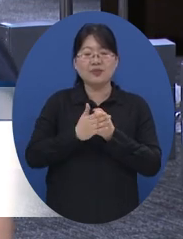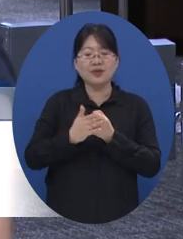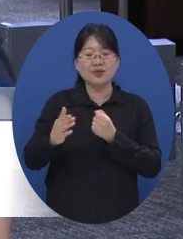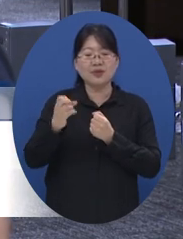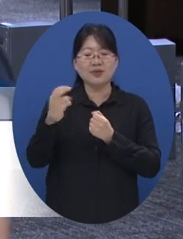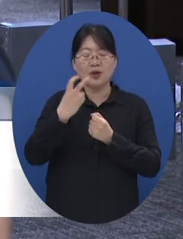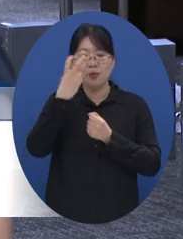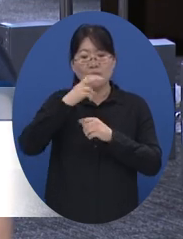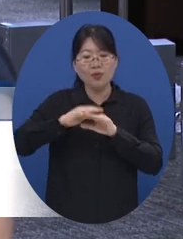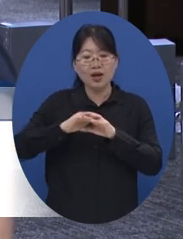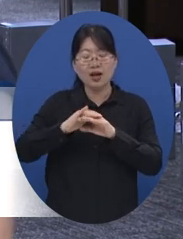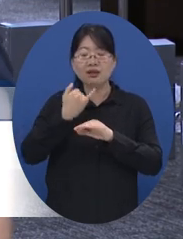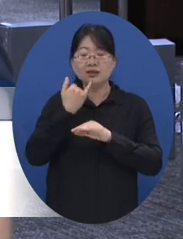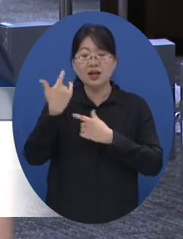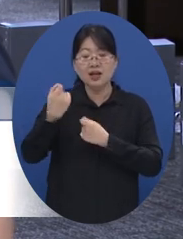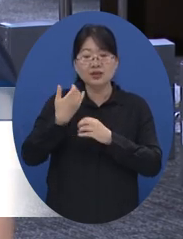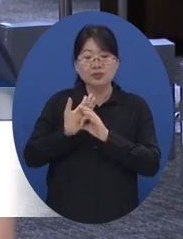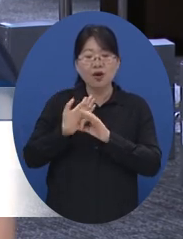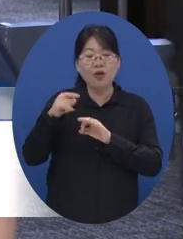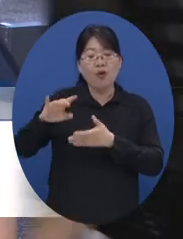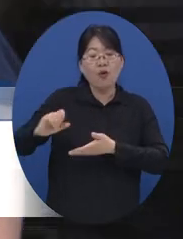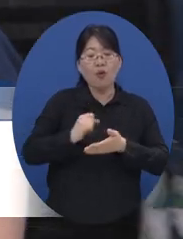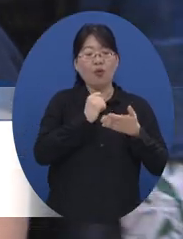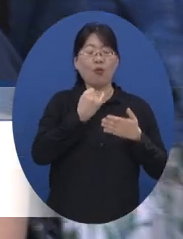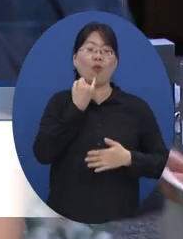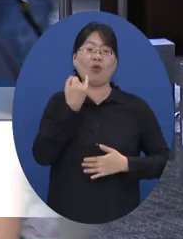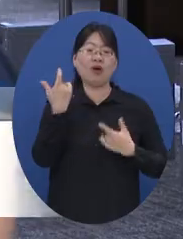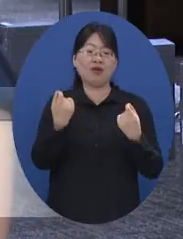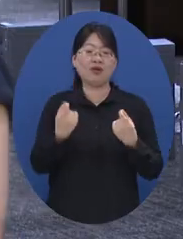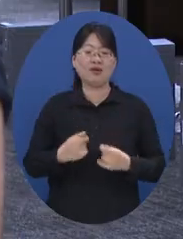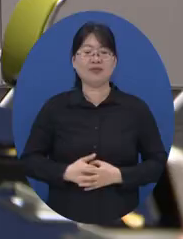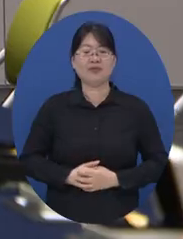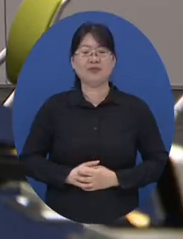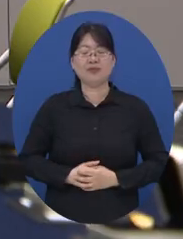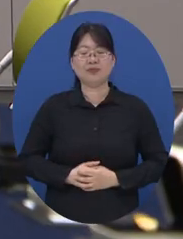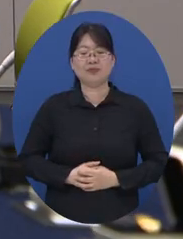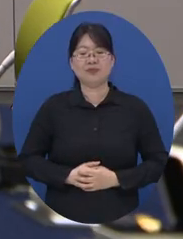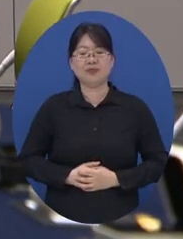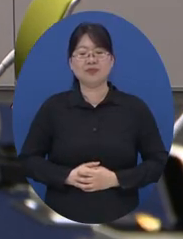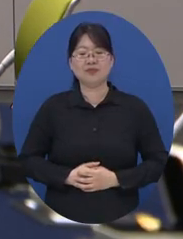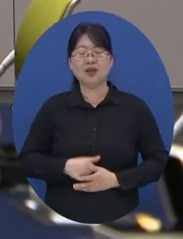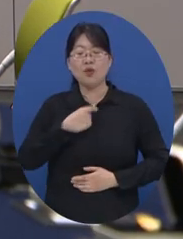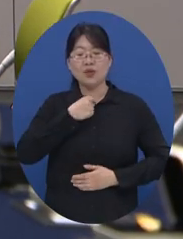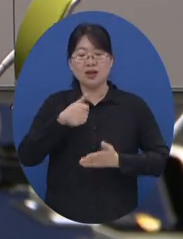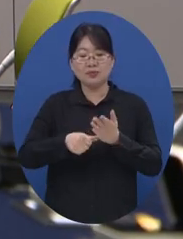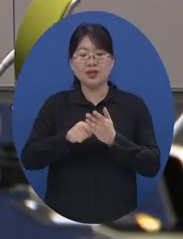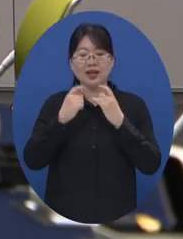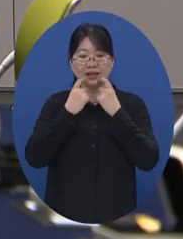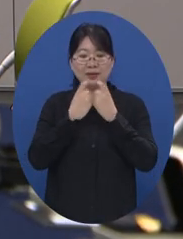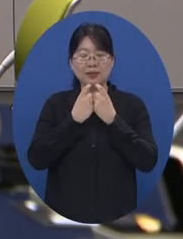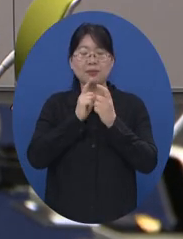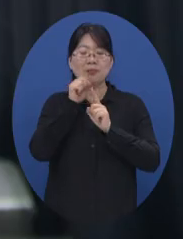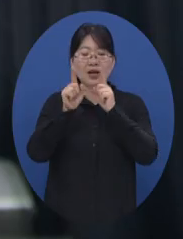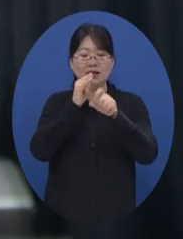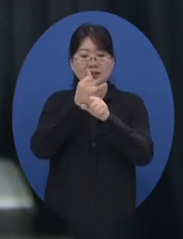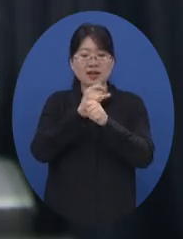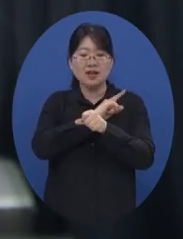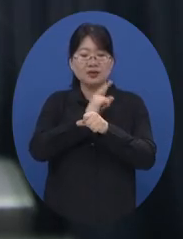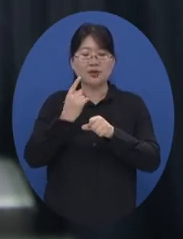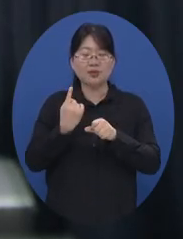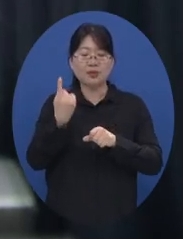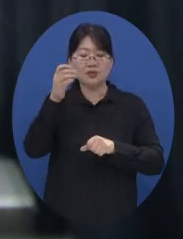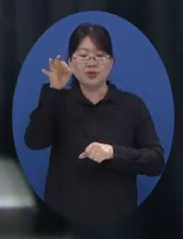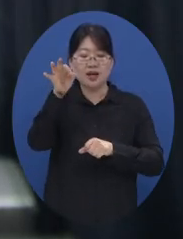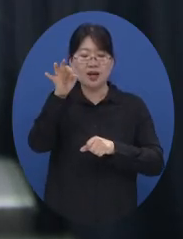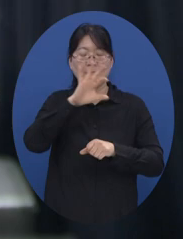또 보관 상태 괜찮은 것들은 여기서 얻어가는 것도 이익일 것 같아요. 원하는 물건을 개별 입찰해 가장 높은 가격을